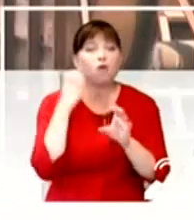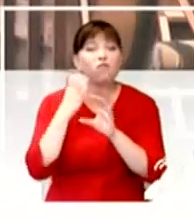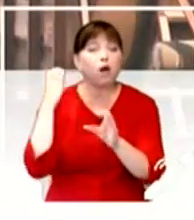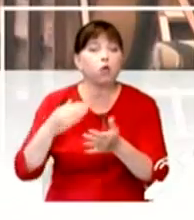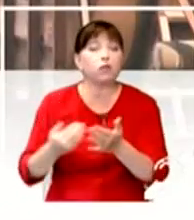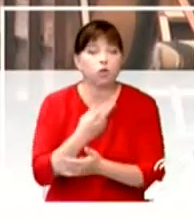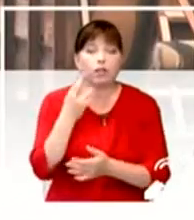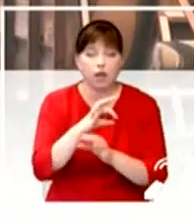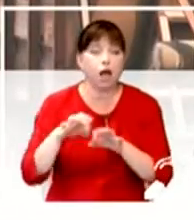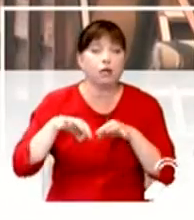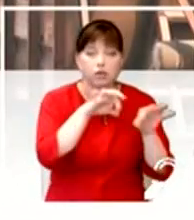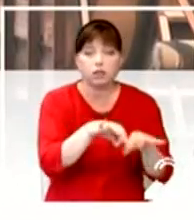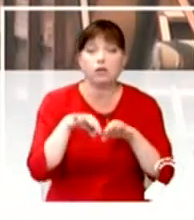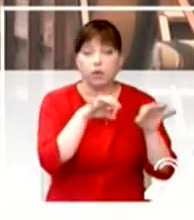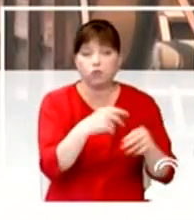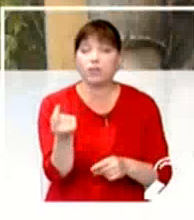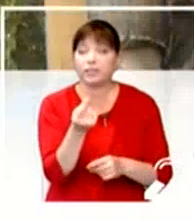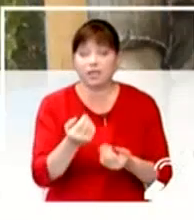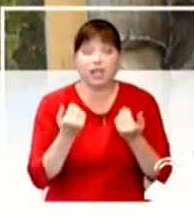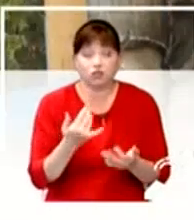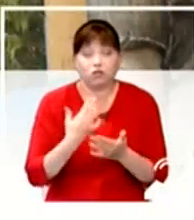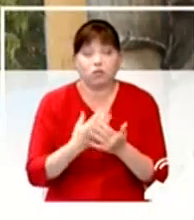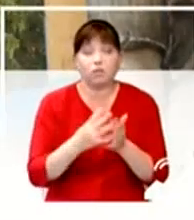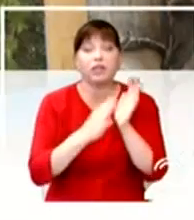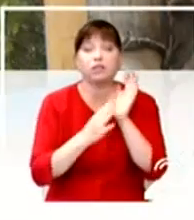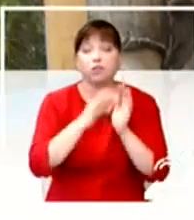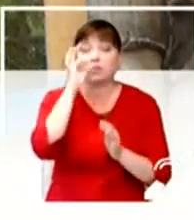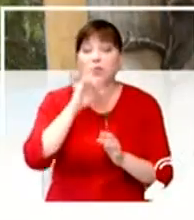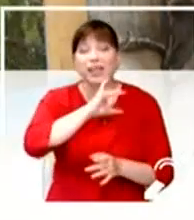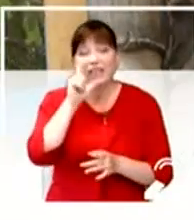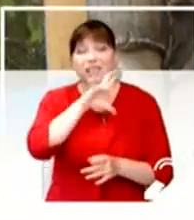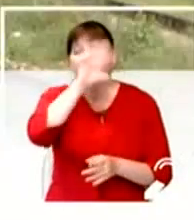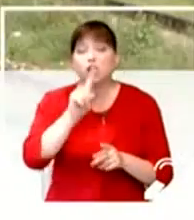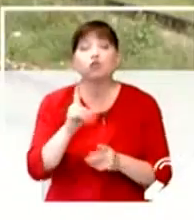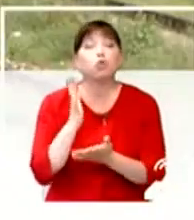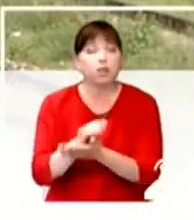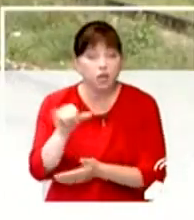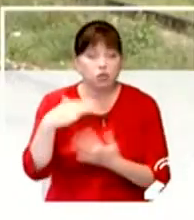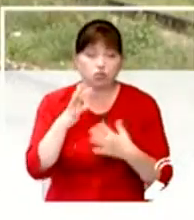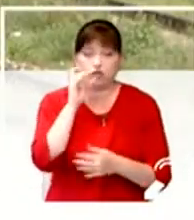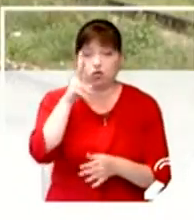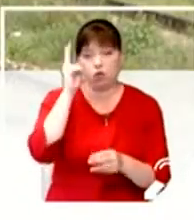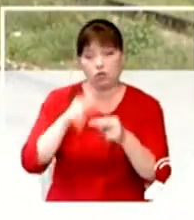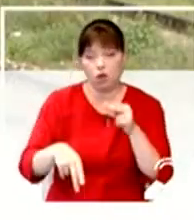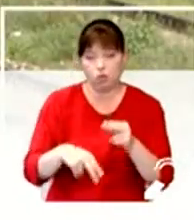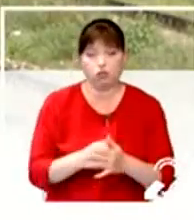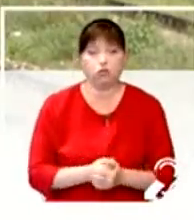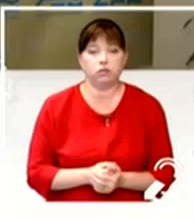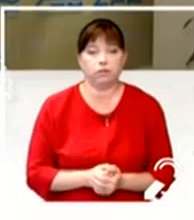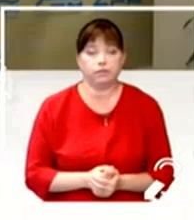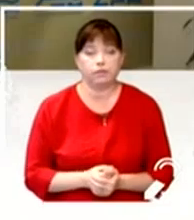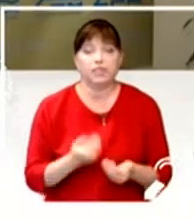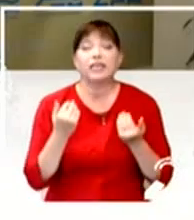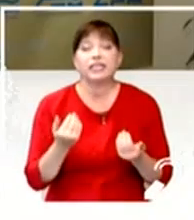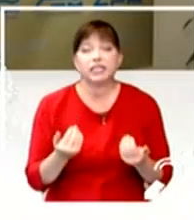vagoane noi pentru transportarea cerealelor. În prezent, aproape 90% dintre cele existente au termenul de exploatare.